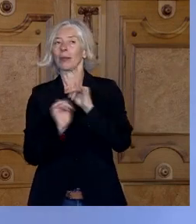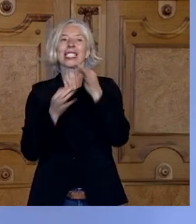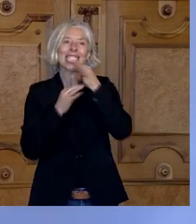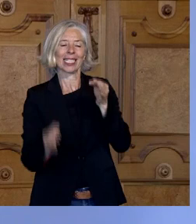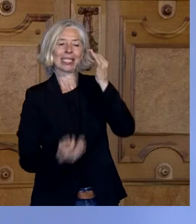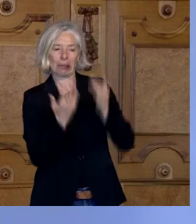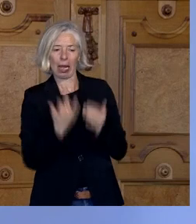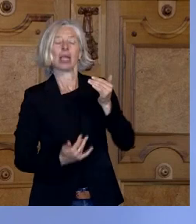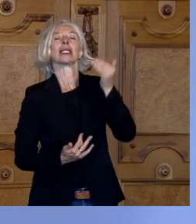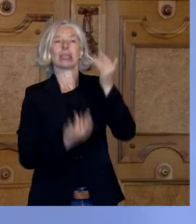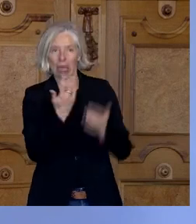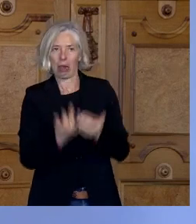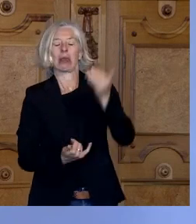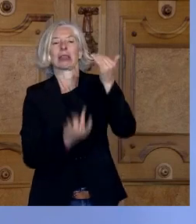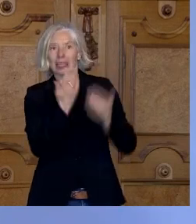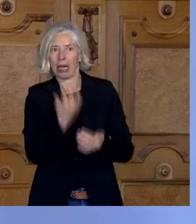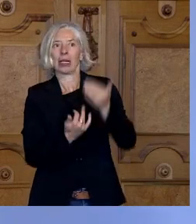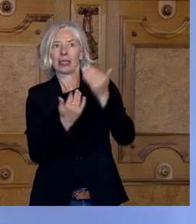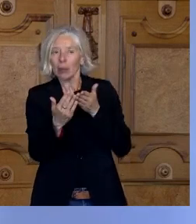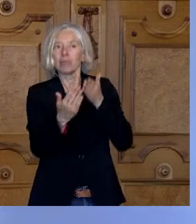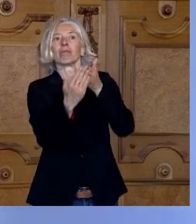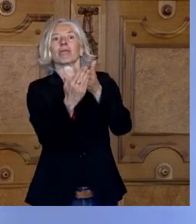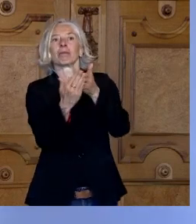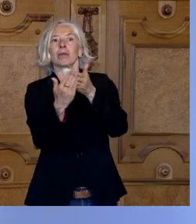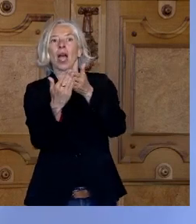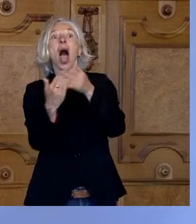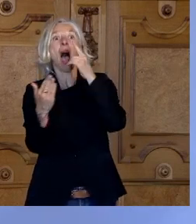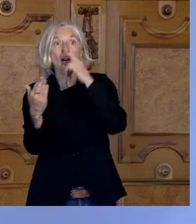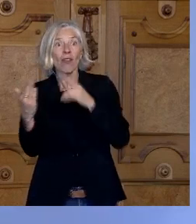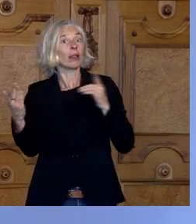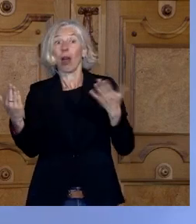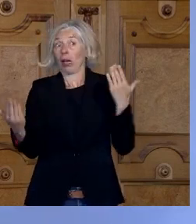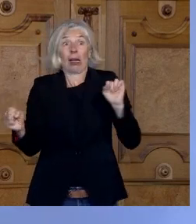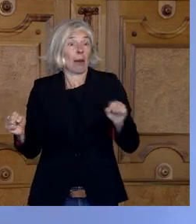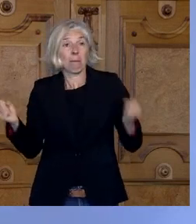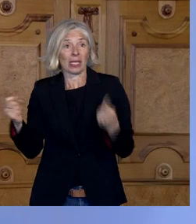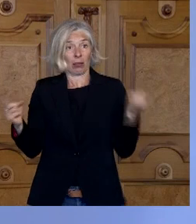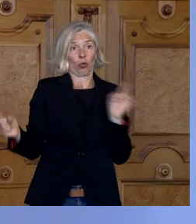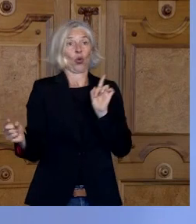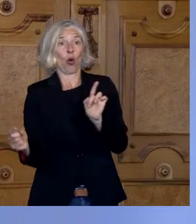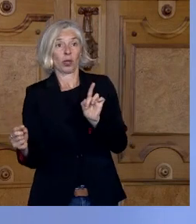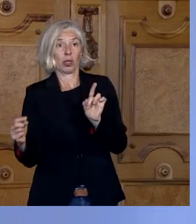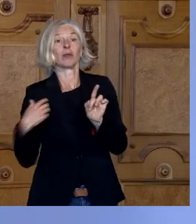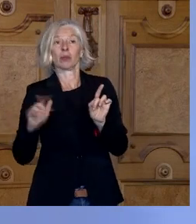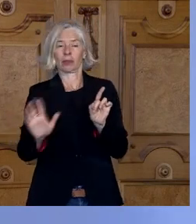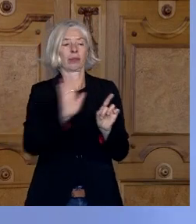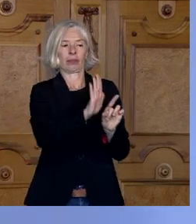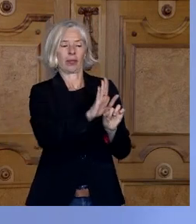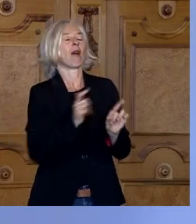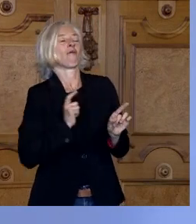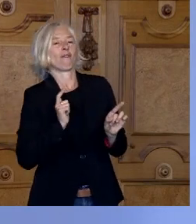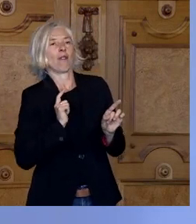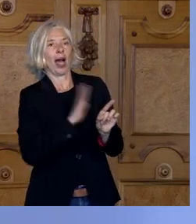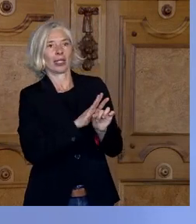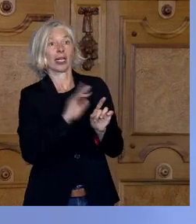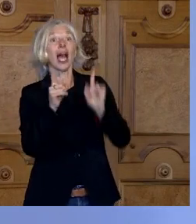auch nur einlassen können, wenn tatsächlich auch genug Platz im Zoo ist. Der Zutritt zum Zoo ist nur